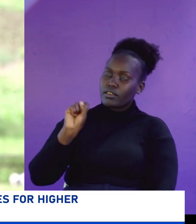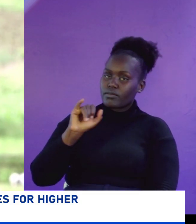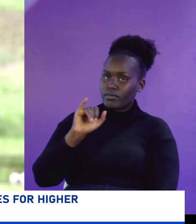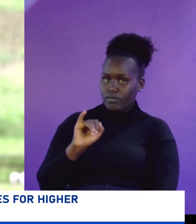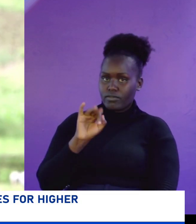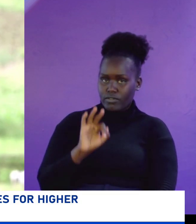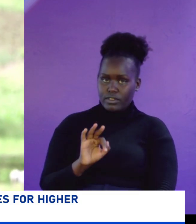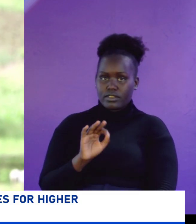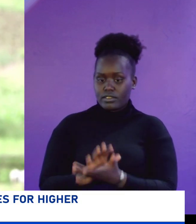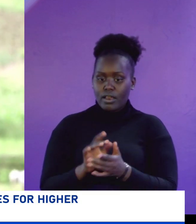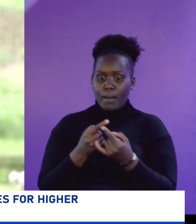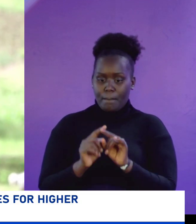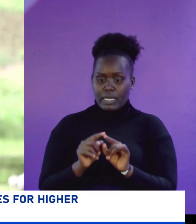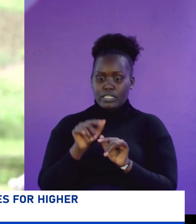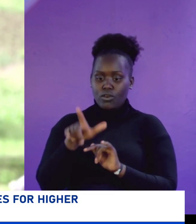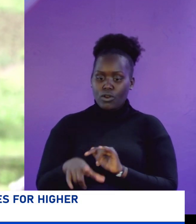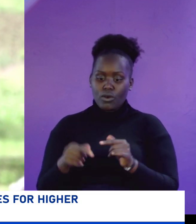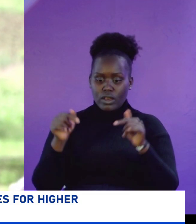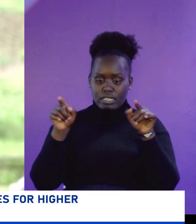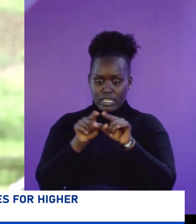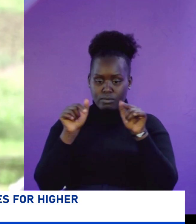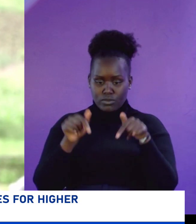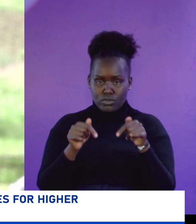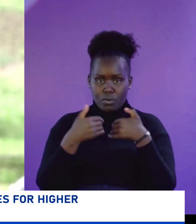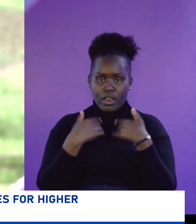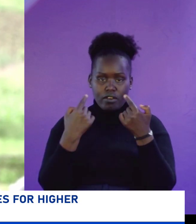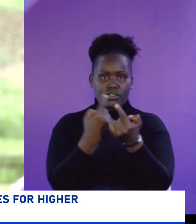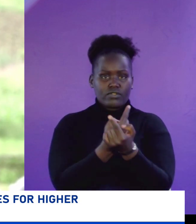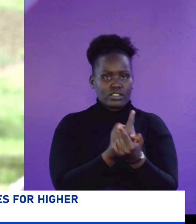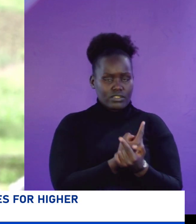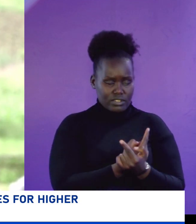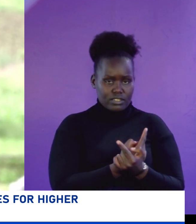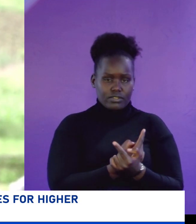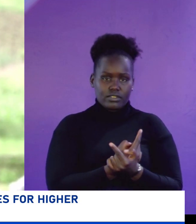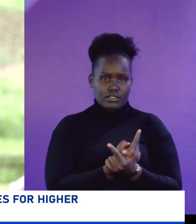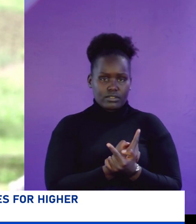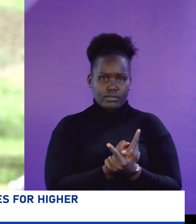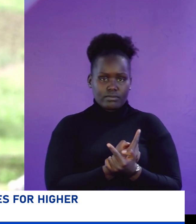iko chini. So siku ya leo pia tumeweza kuleta aina kadhaa ya varieties. Tuko